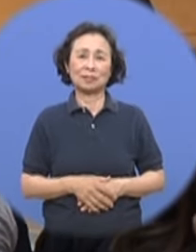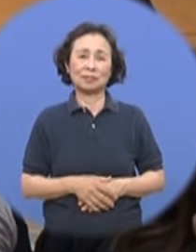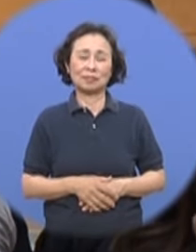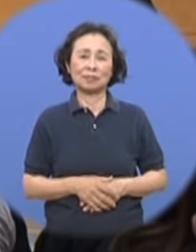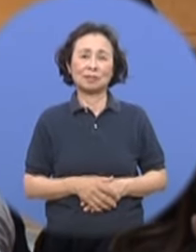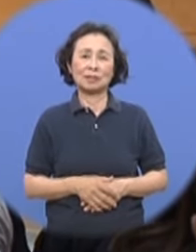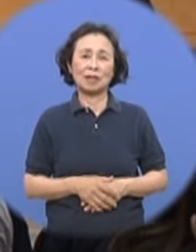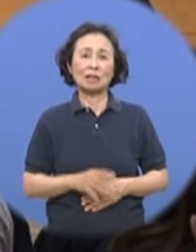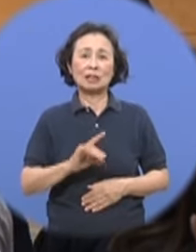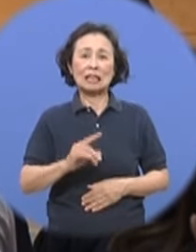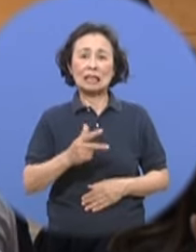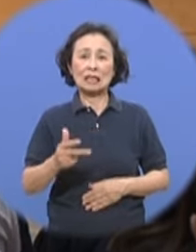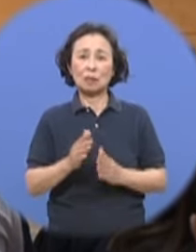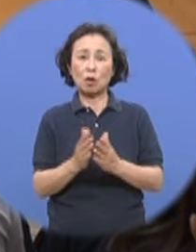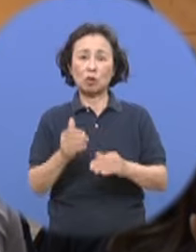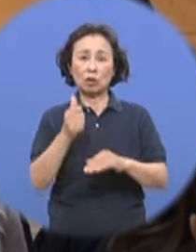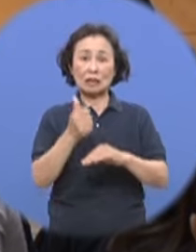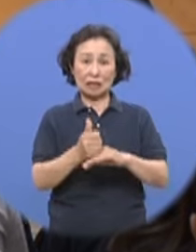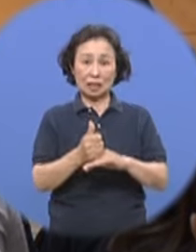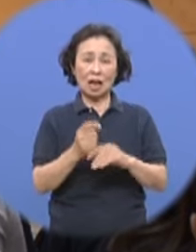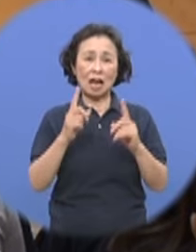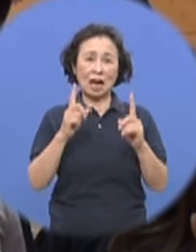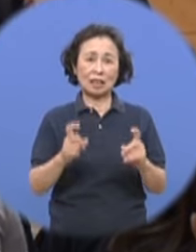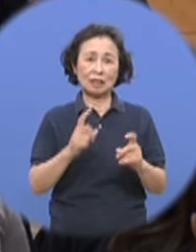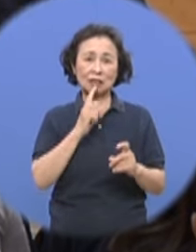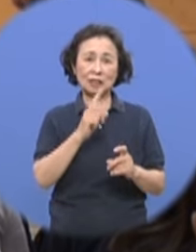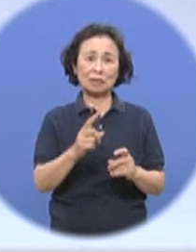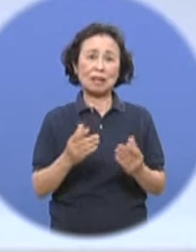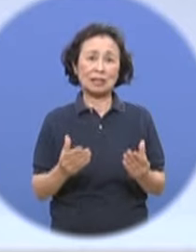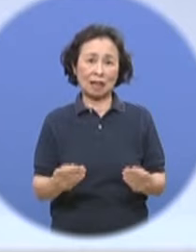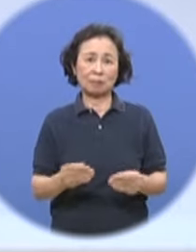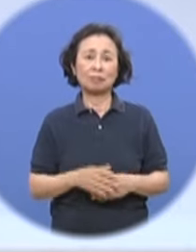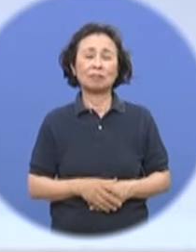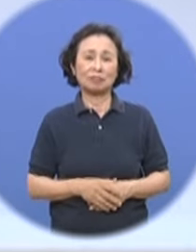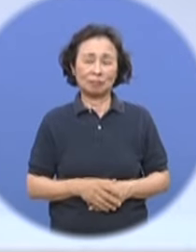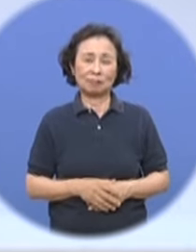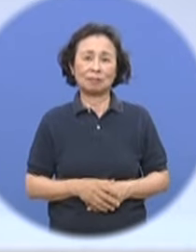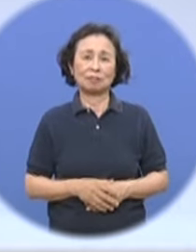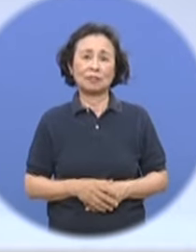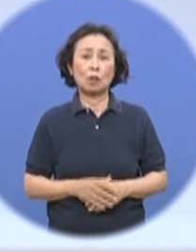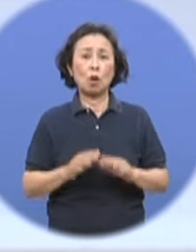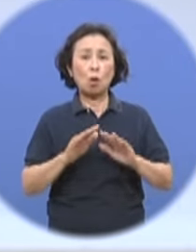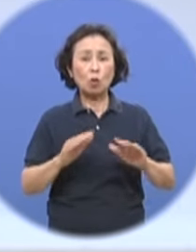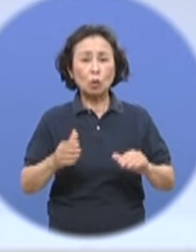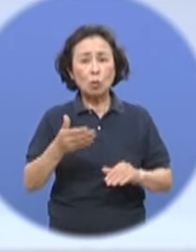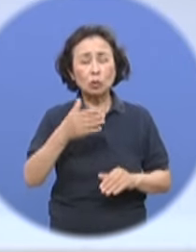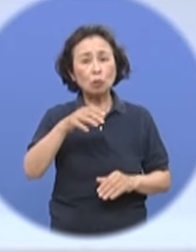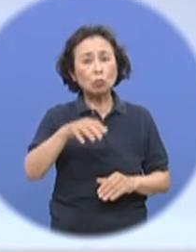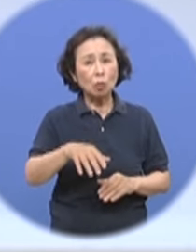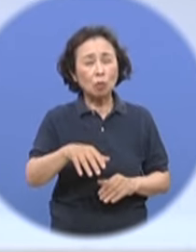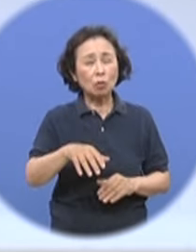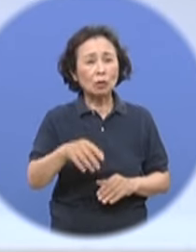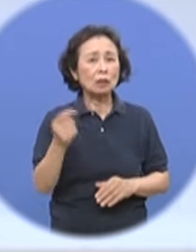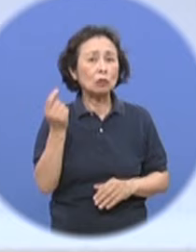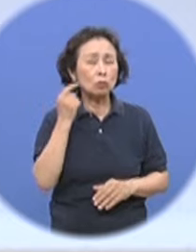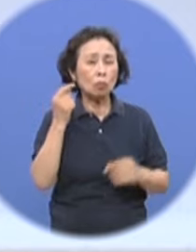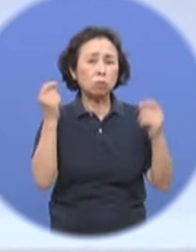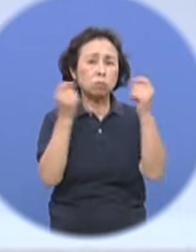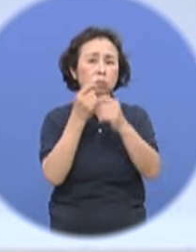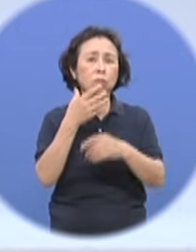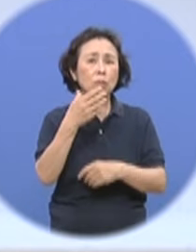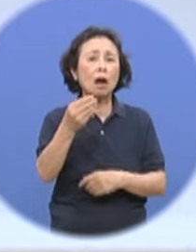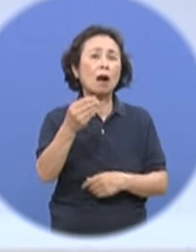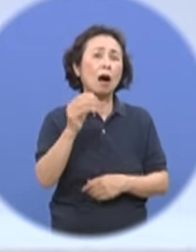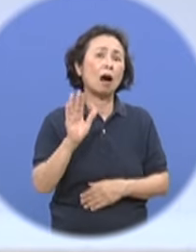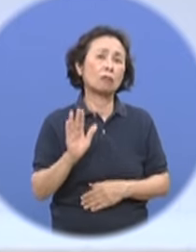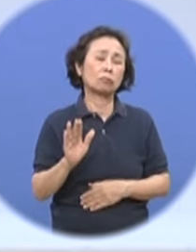まず岸本知事が挨拶しました。 子ども食堂と言いますのは本当にまだ誤解があって子どもと名前がつくもの